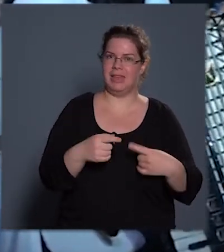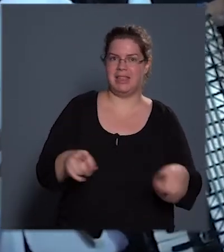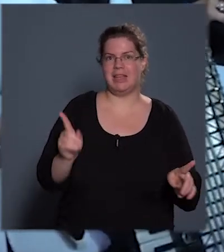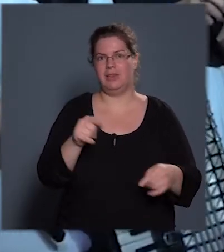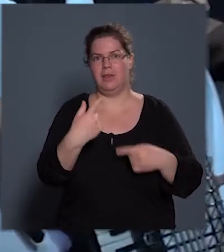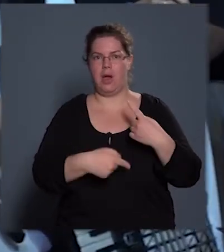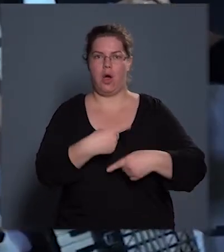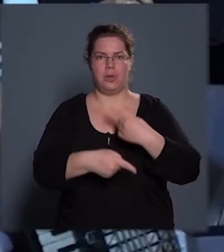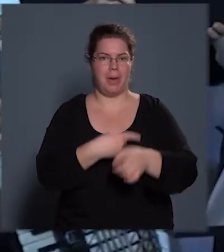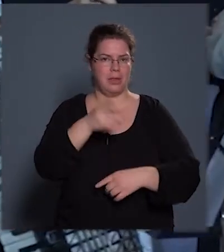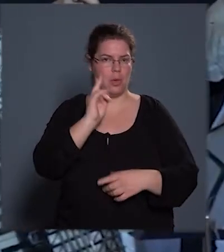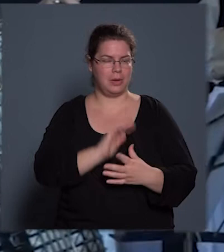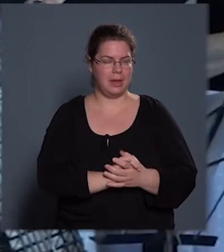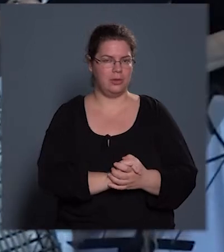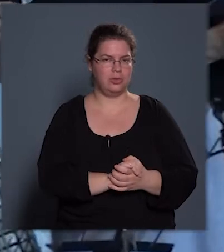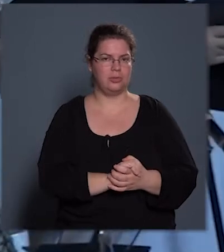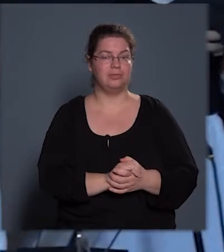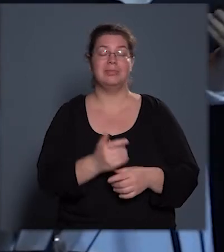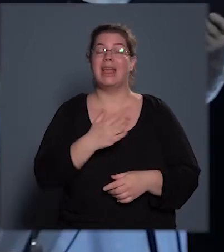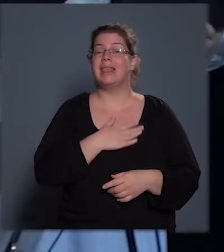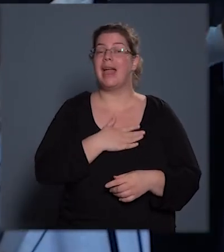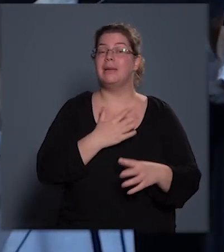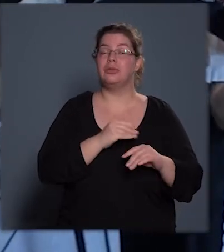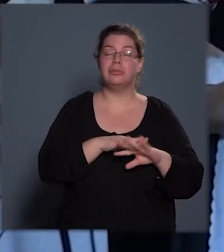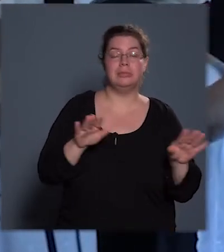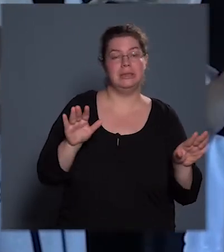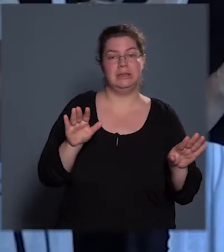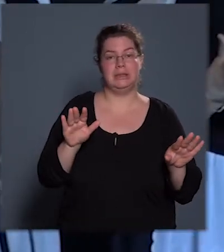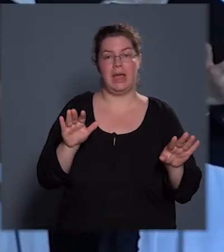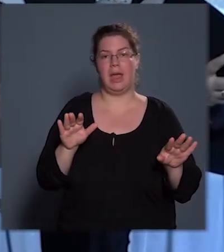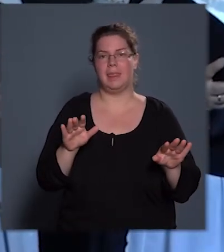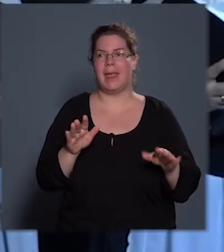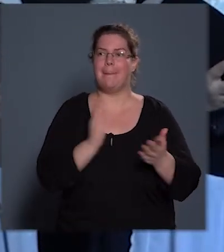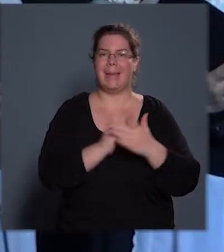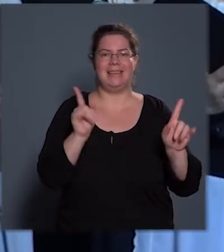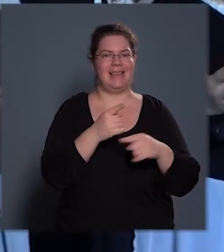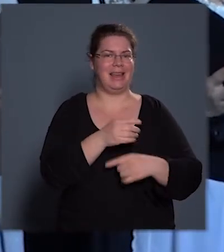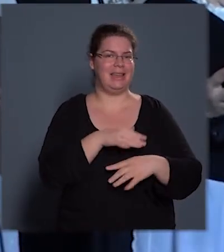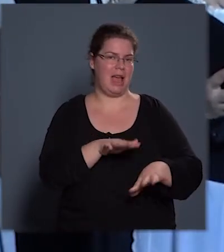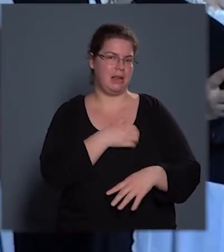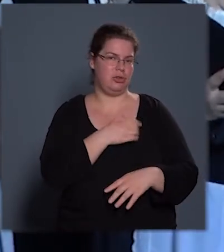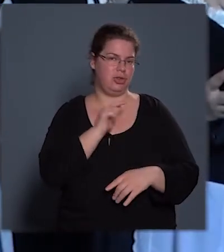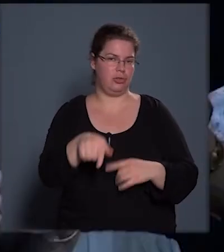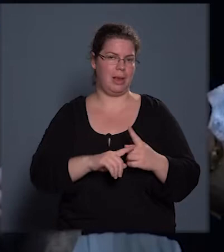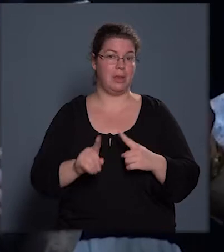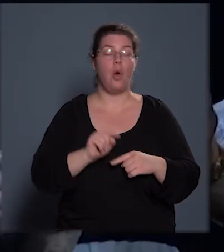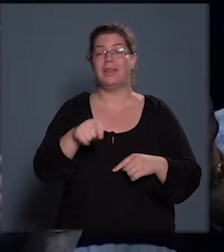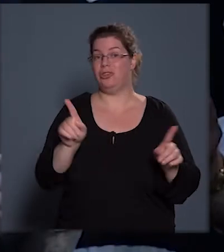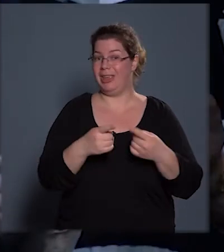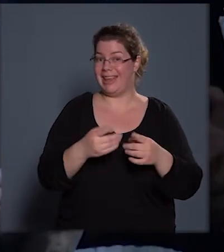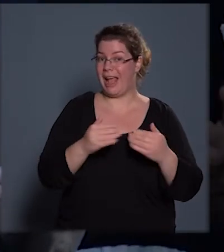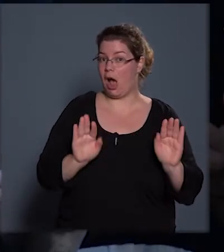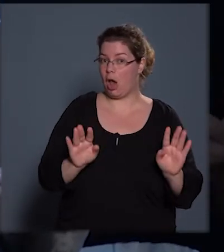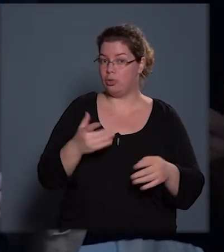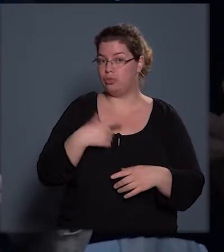fajta hagyományőrzés? Hát én nekem rengeteg mindent, én már zenei általános iskolába jártam, ott is énekkaros voltam, tehát én